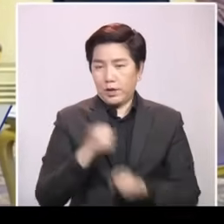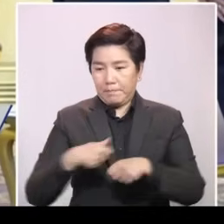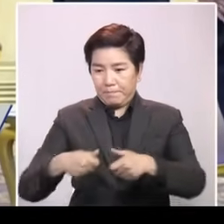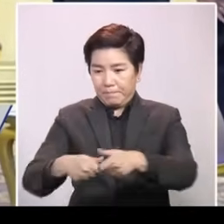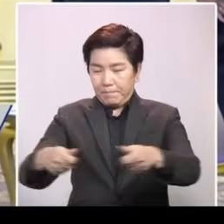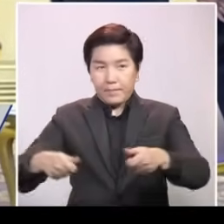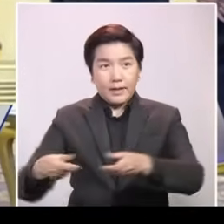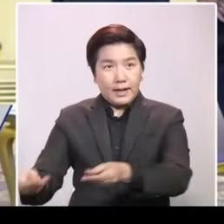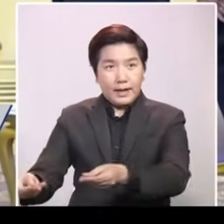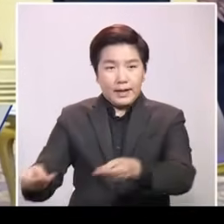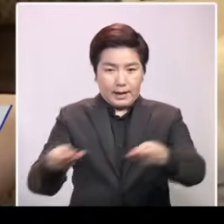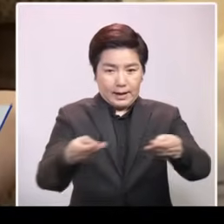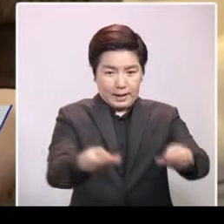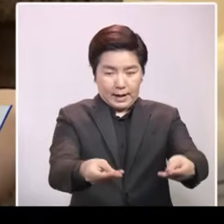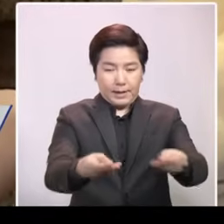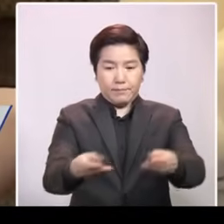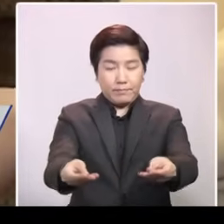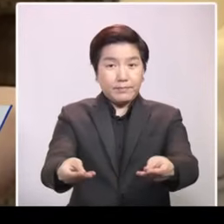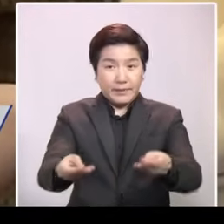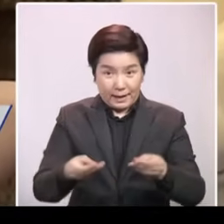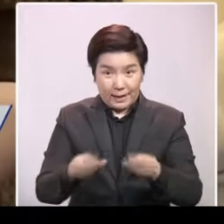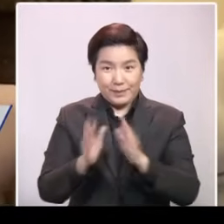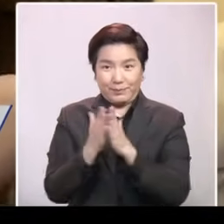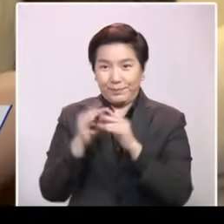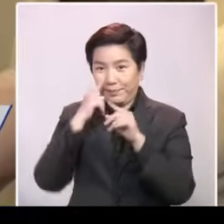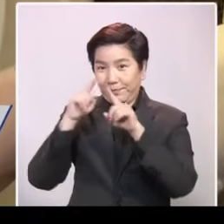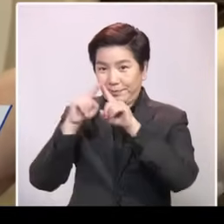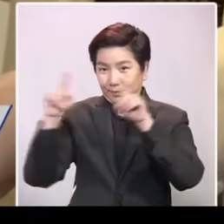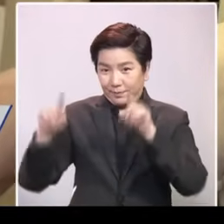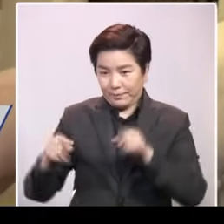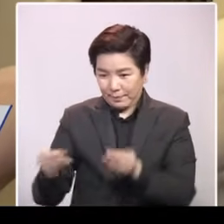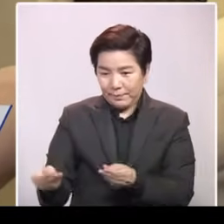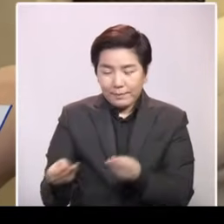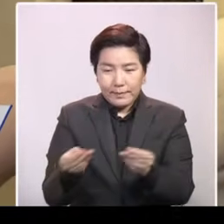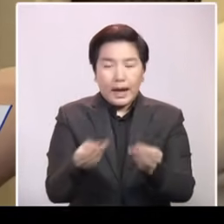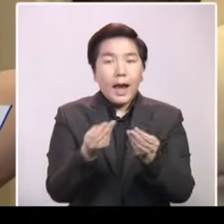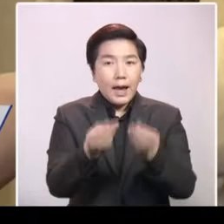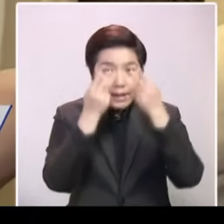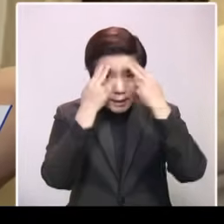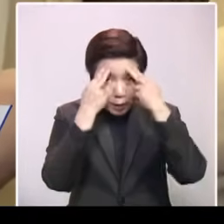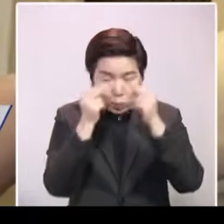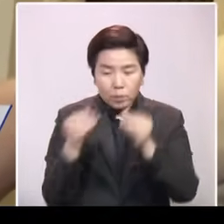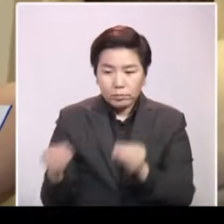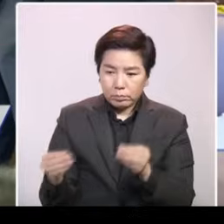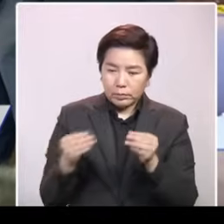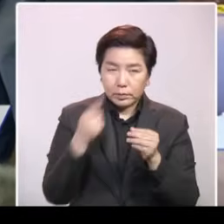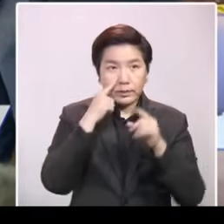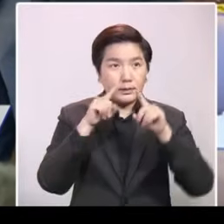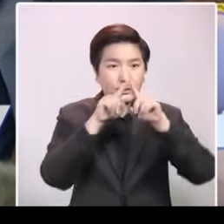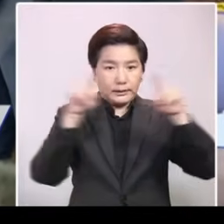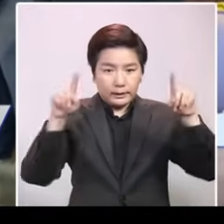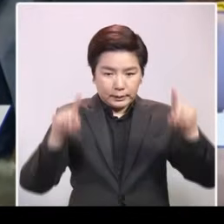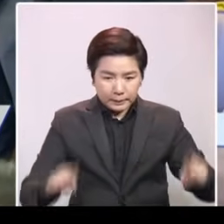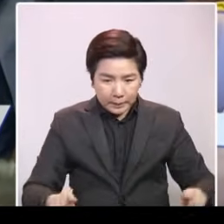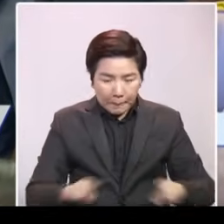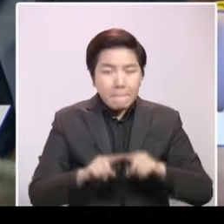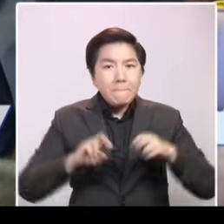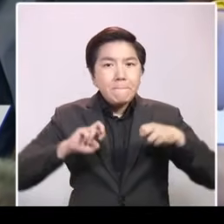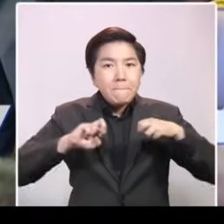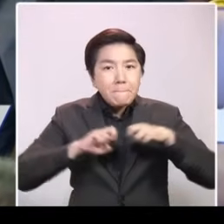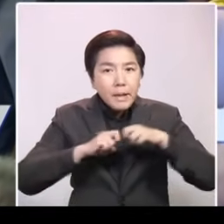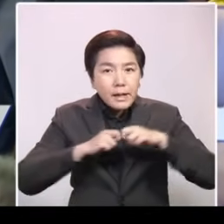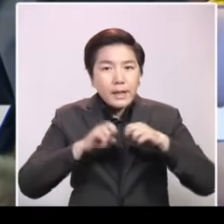นี่เป็นภาพวินาทีการรับมอบโดยมอบสมุดปกขาวให้กับท่านนายนายกรัฐมนตรีหน้าปกนี่ก็คือการแก้ไขปัญหา